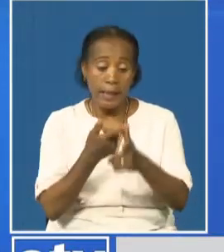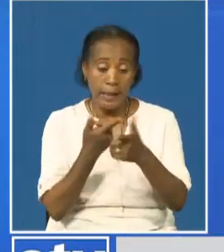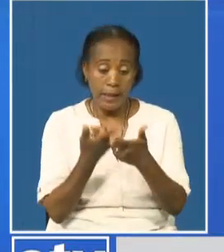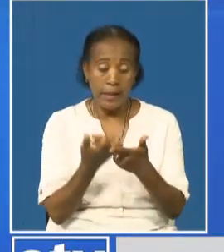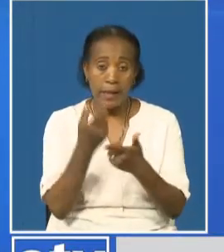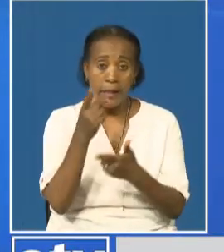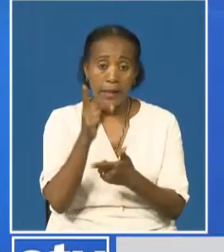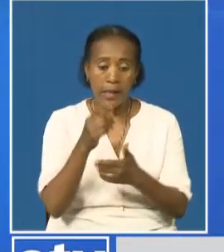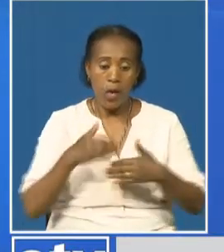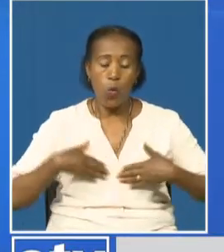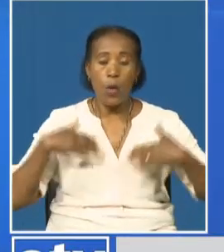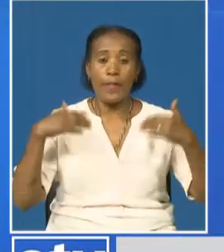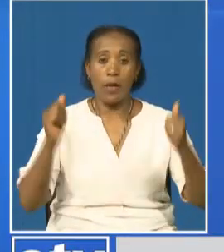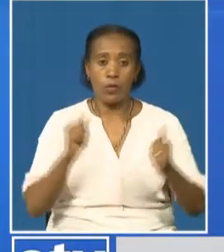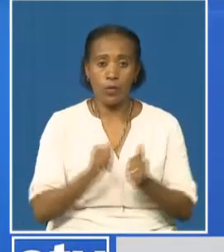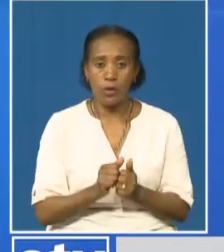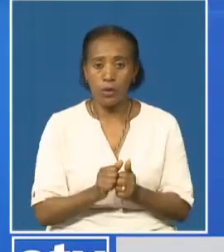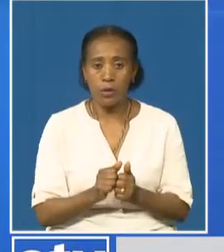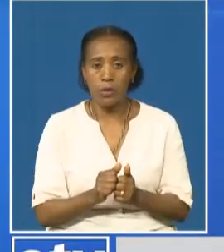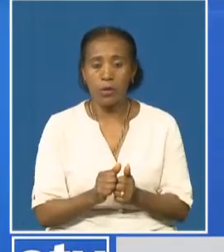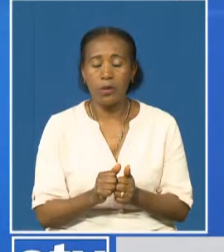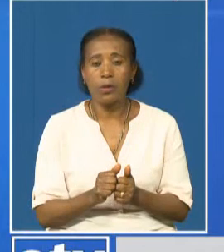እንግዲህ የወጣቶች